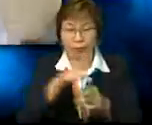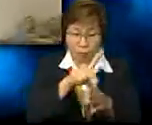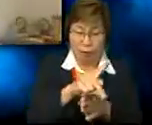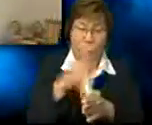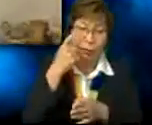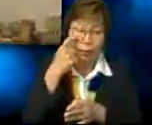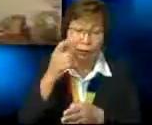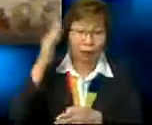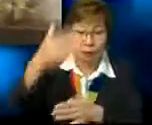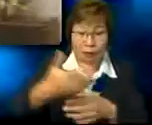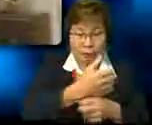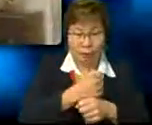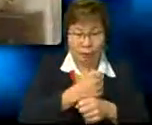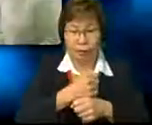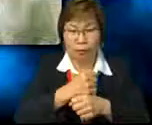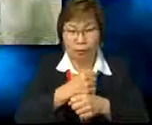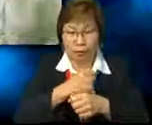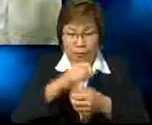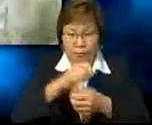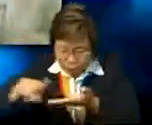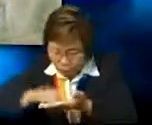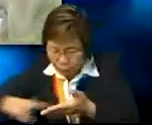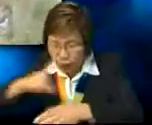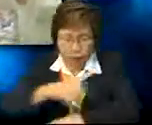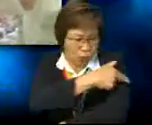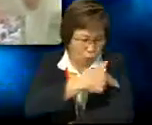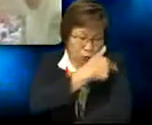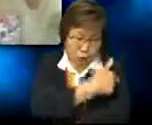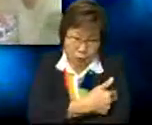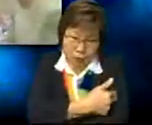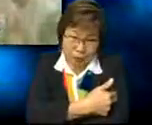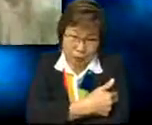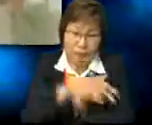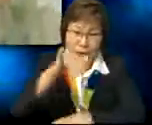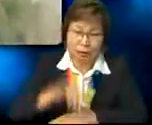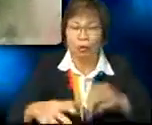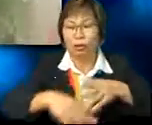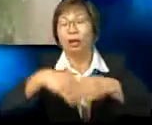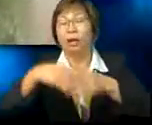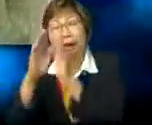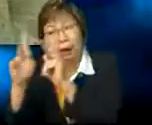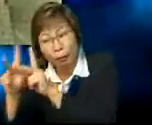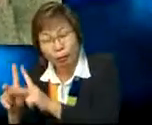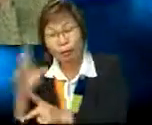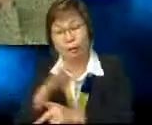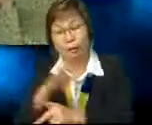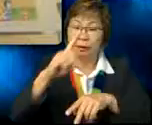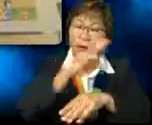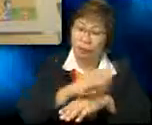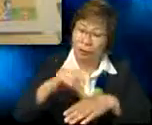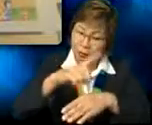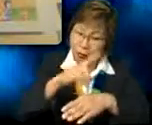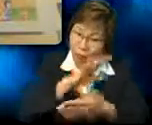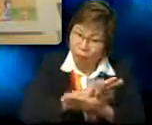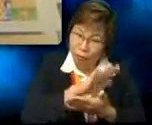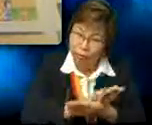juga akan dapat membuat penyaringan di hospital yang di luar bandar dan juga di sekolah-sekolah, di